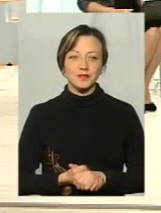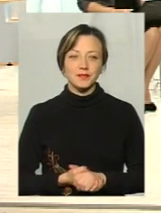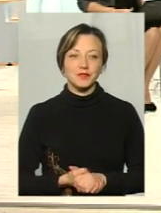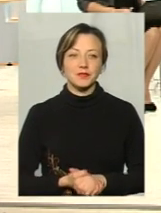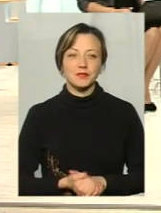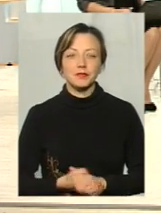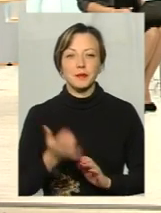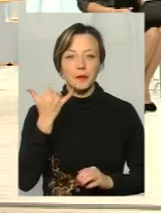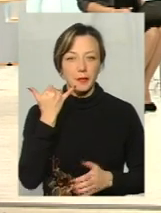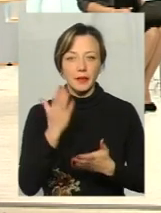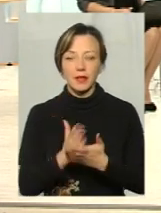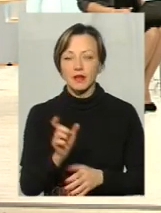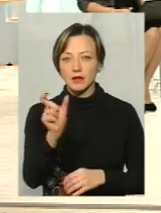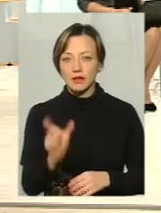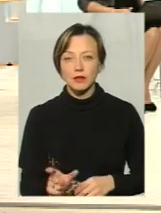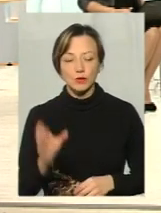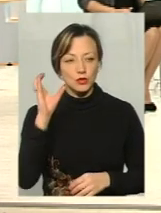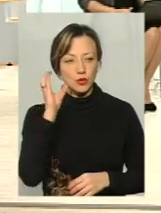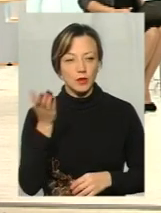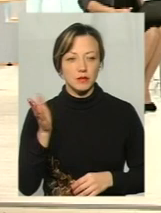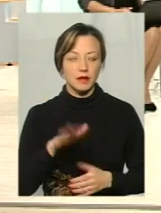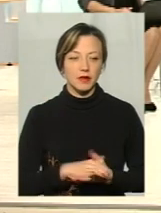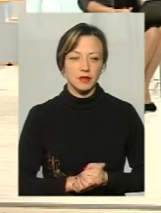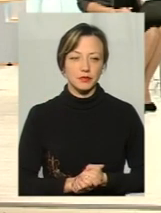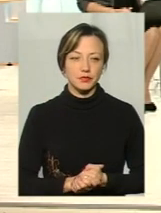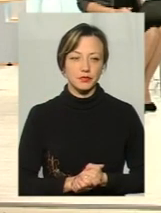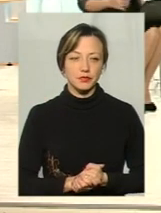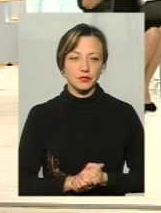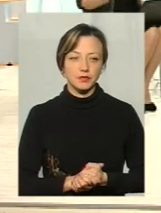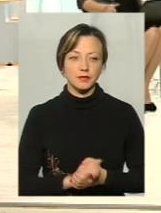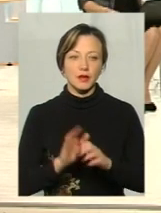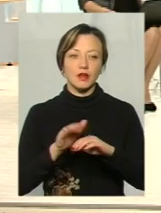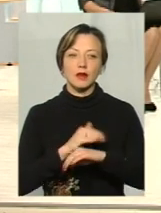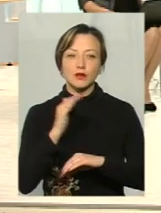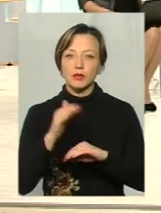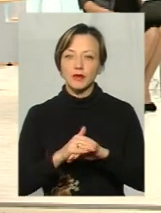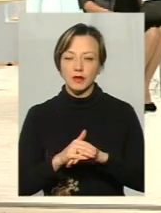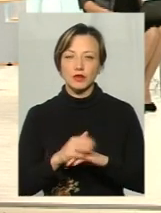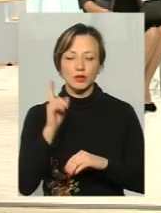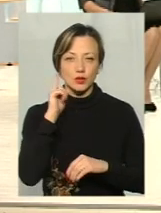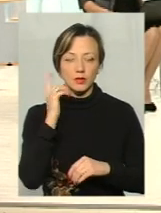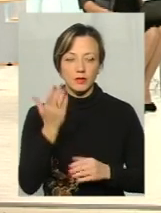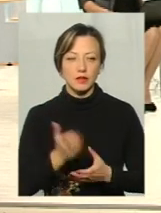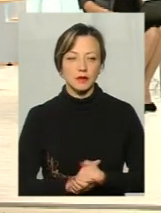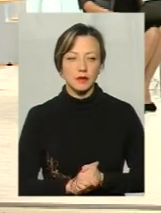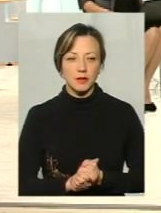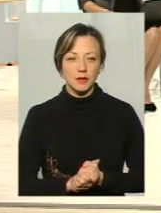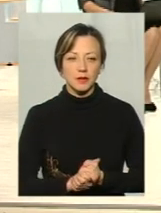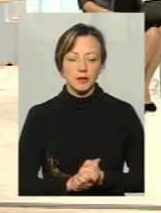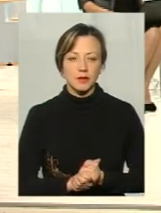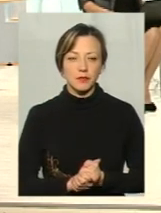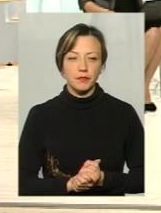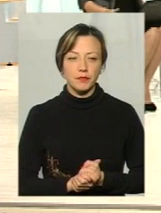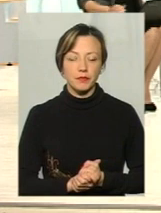експертну думку. У нас на зв'язку також є глядач. Давайте почуємо і його думку. Добрий вечір. Ми в ефірі. Чуємо вас.